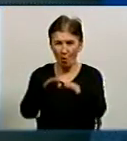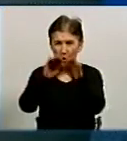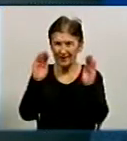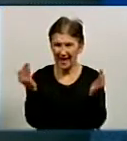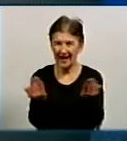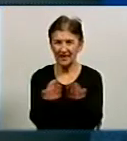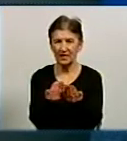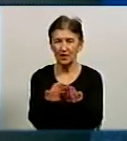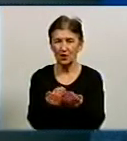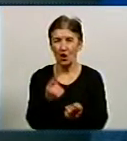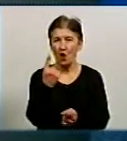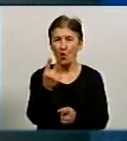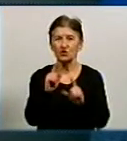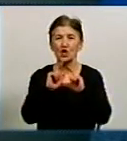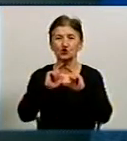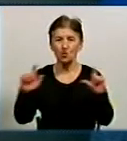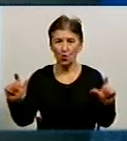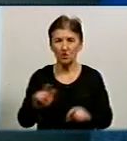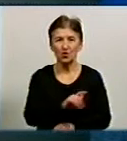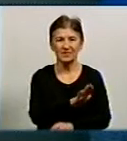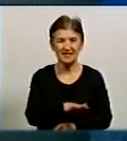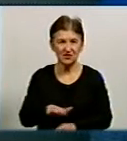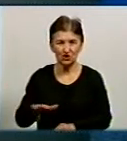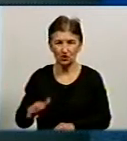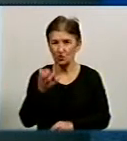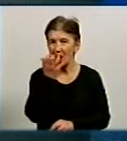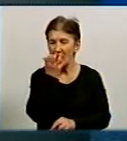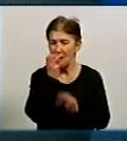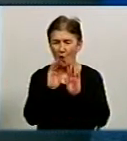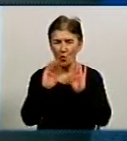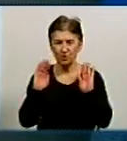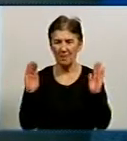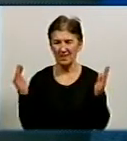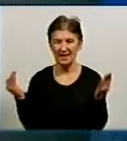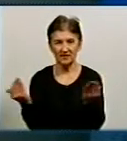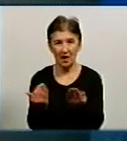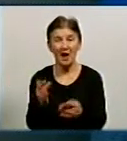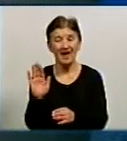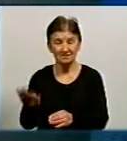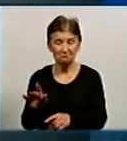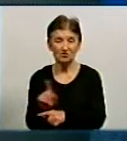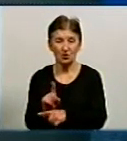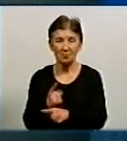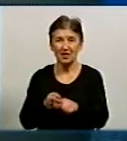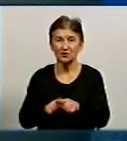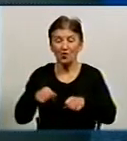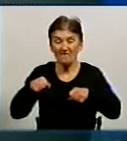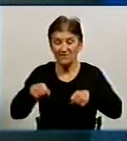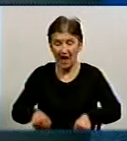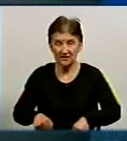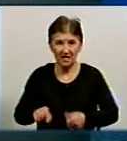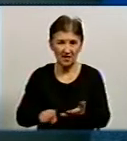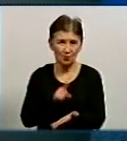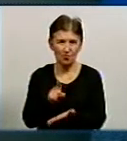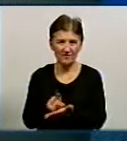утеплено не одну школу і не один дитячий садок. От. Але це нормальні речі, які повинна робити влада в